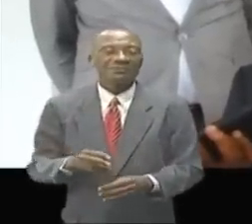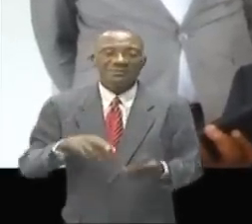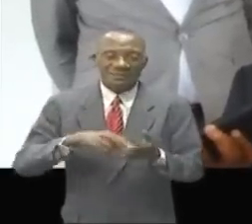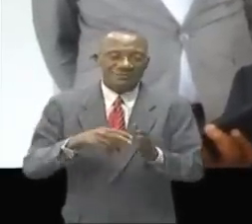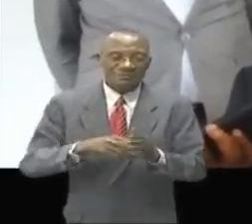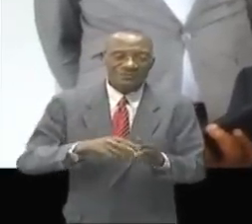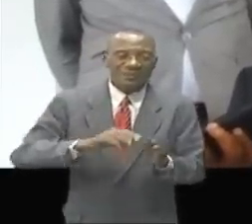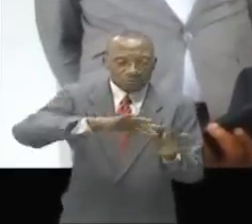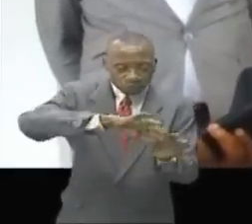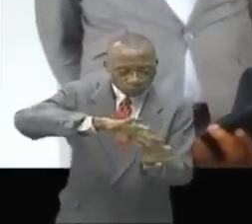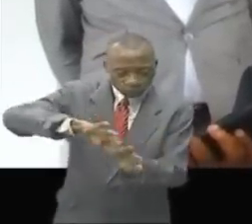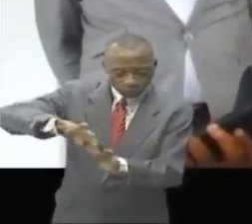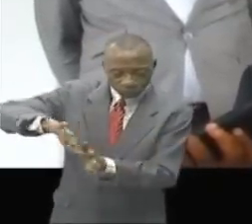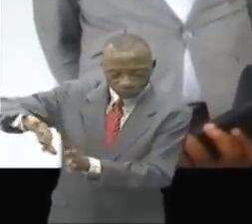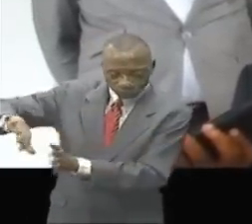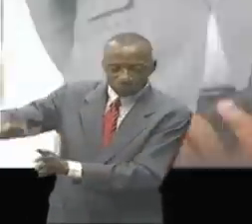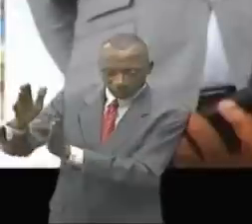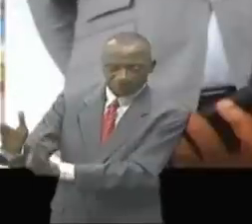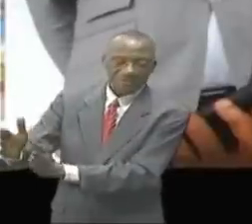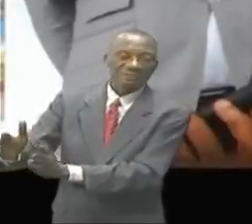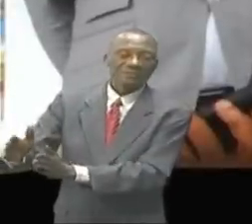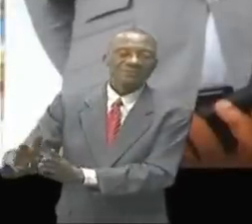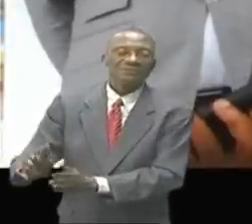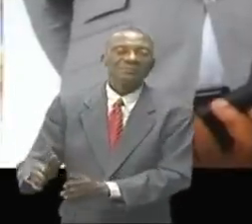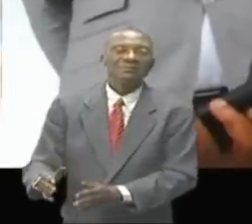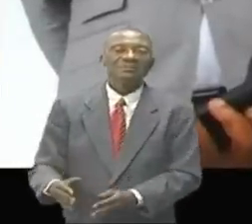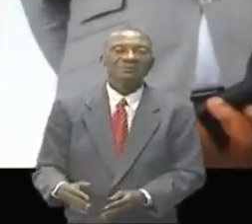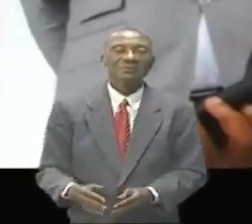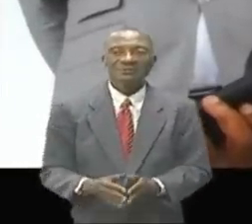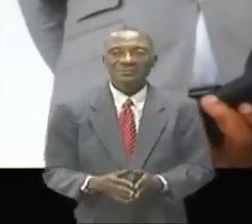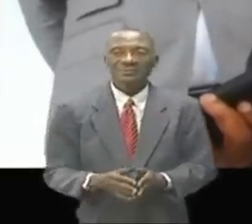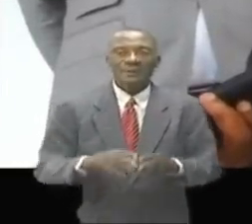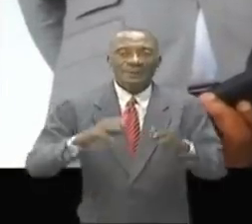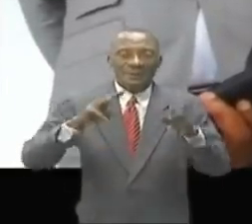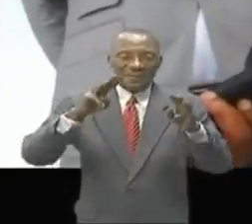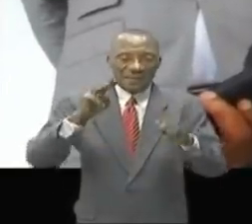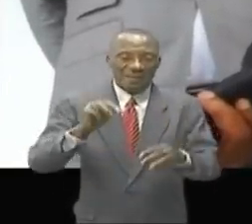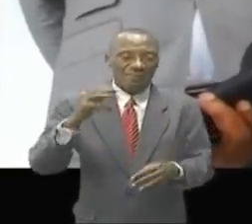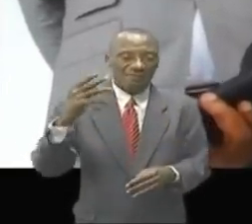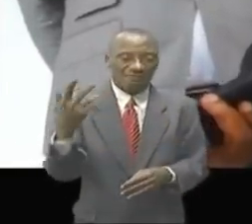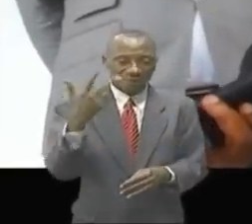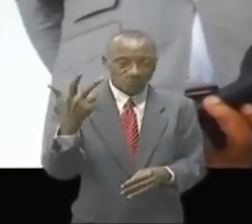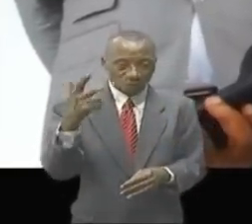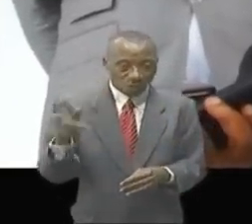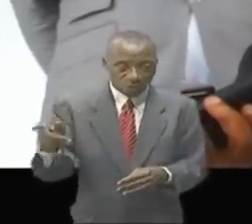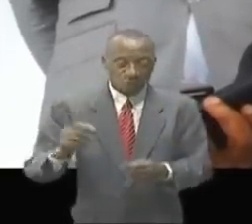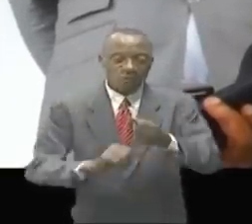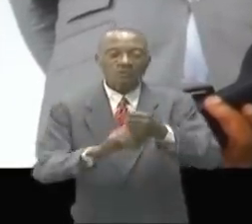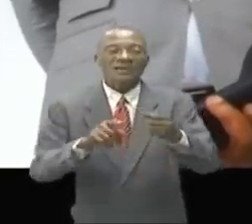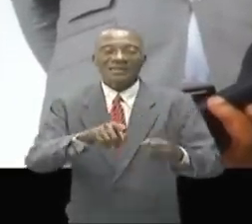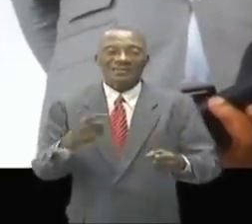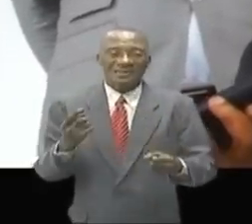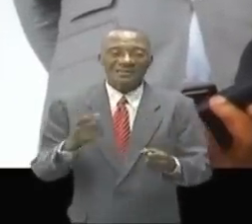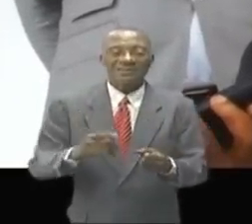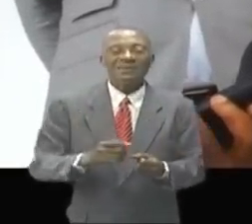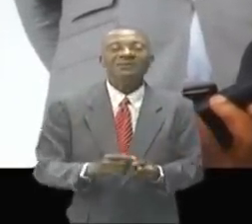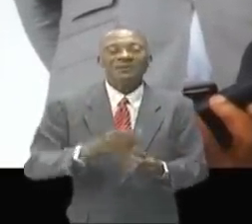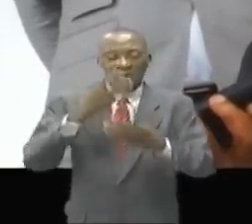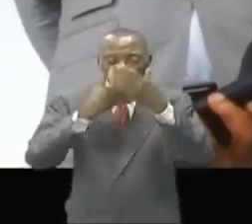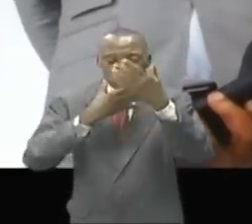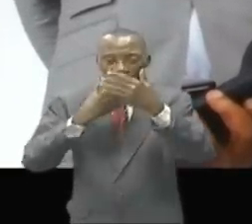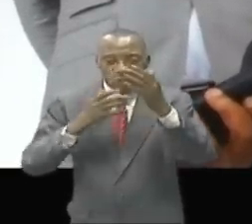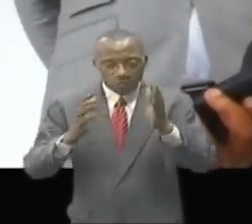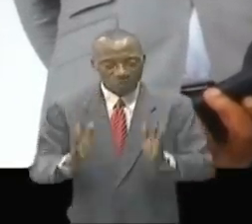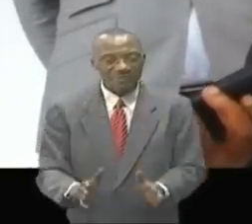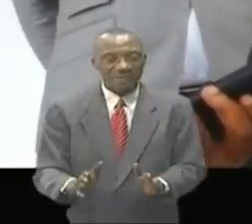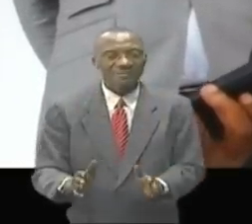rentrés dans leur position initiale. Effectivement, le M23 est soutenu par le Rwanda. La République